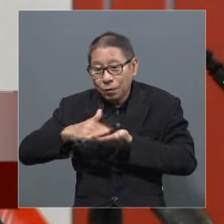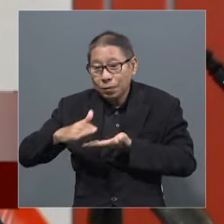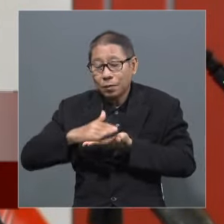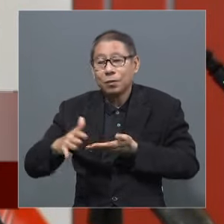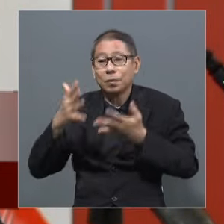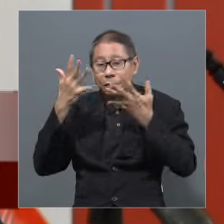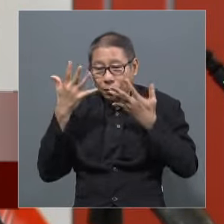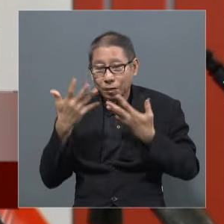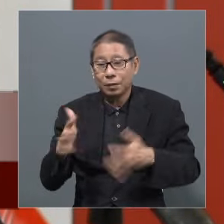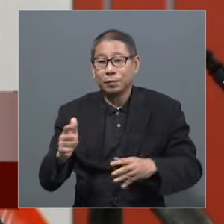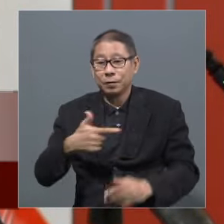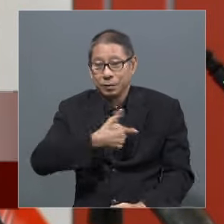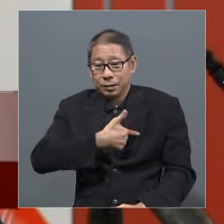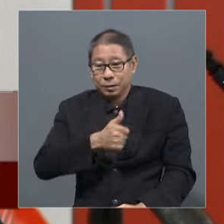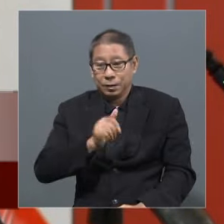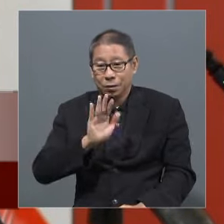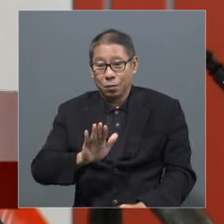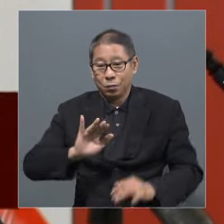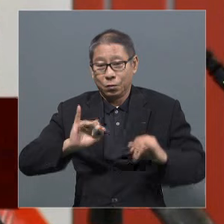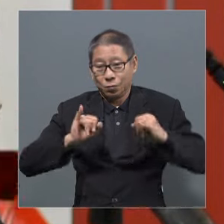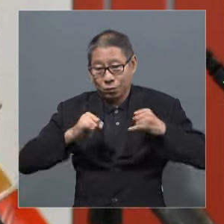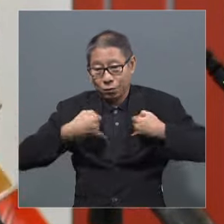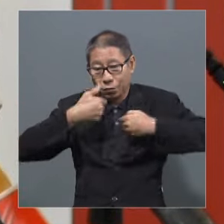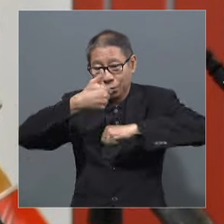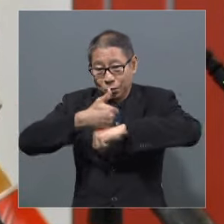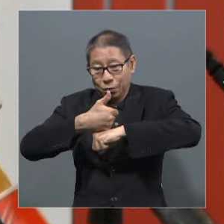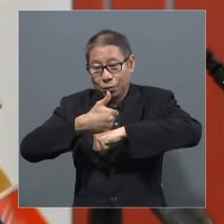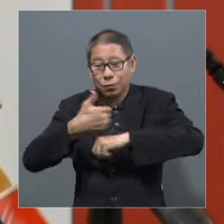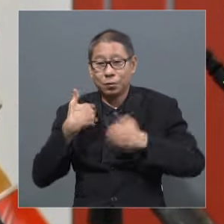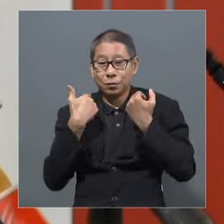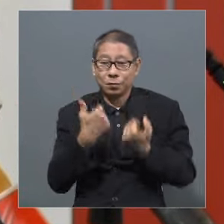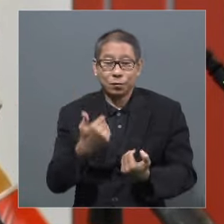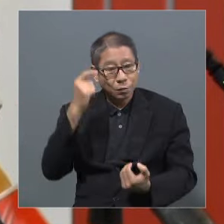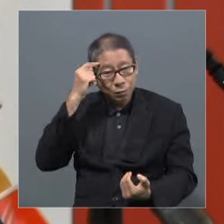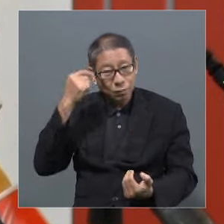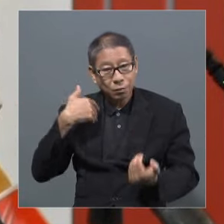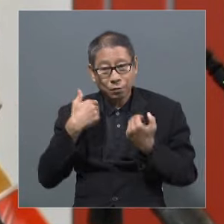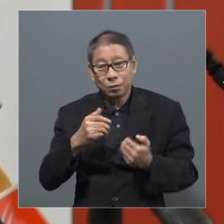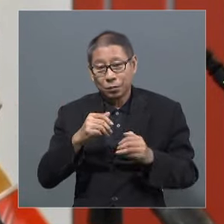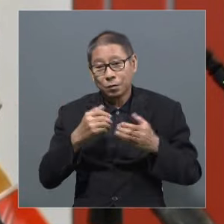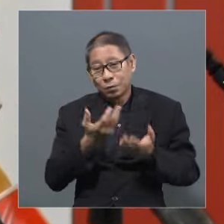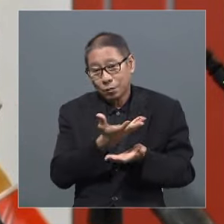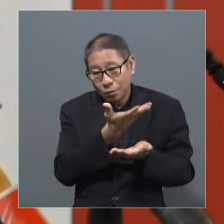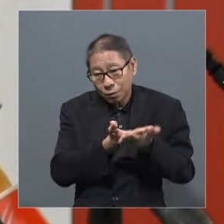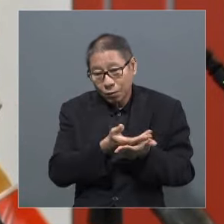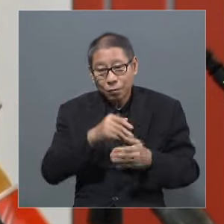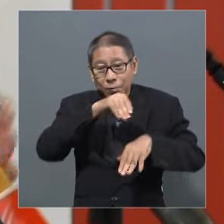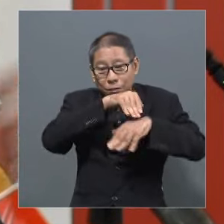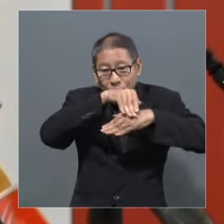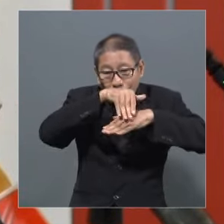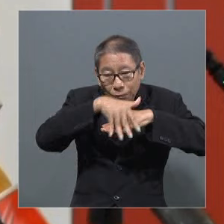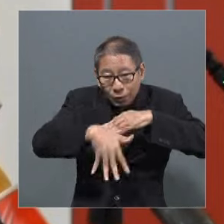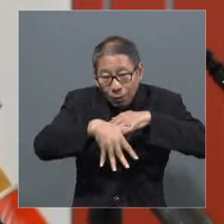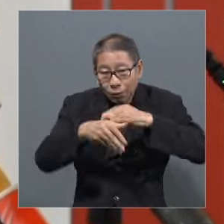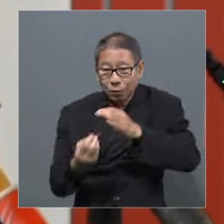ความเอ่อใจดีของเจ้านายนะครับก็ไม่ว่าจะเป็นส่วยระดับไหนนะครับจะเป็นน้ำตกหรือน้ำ